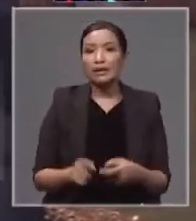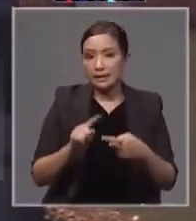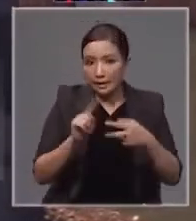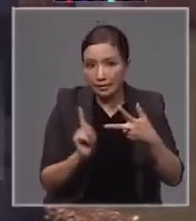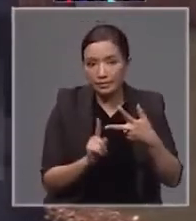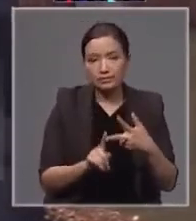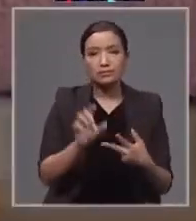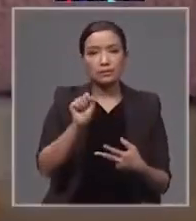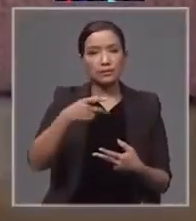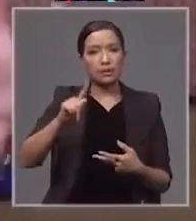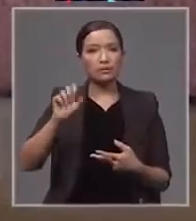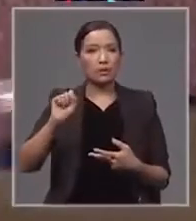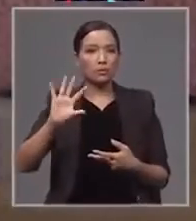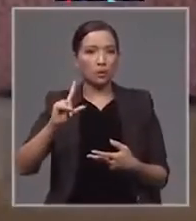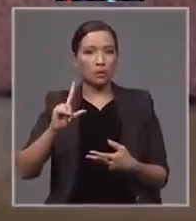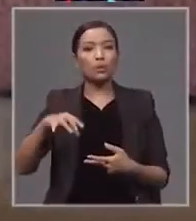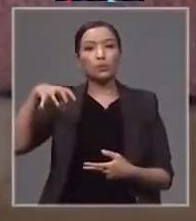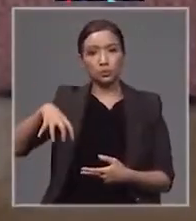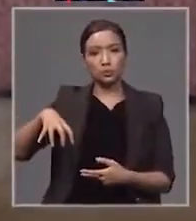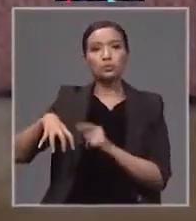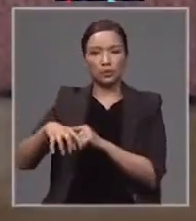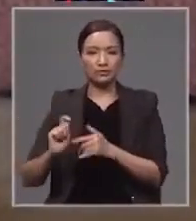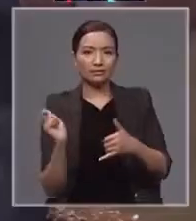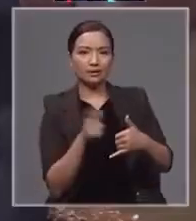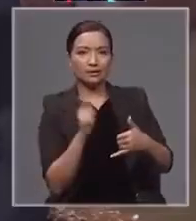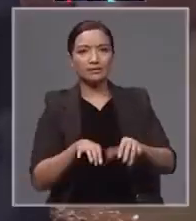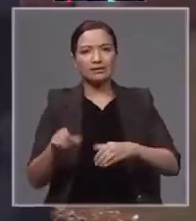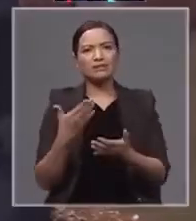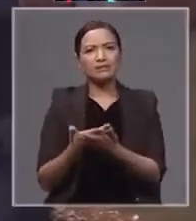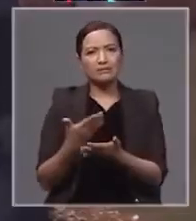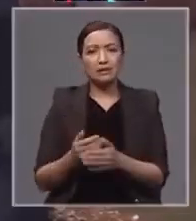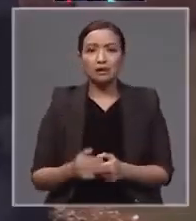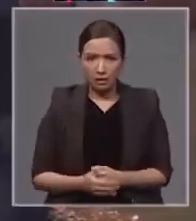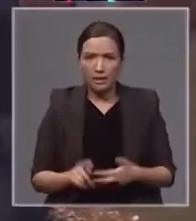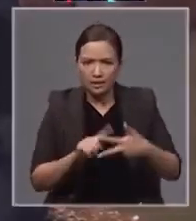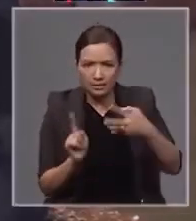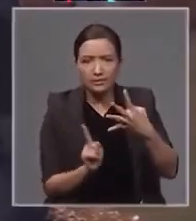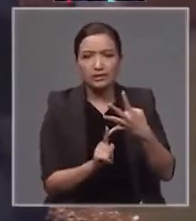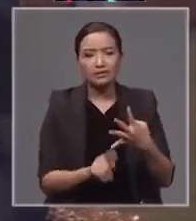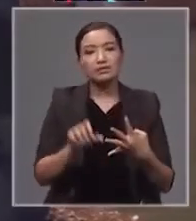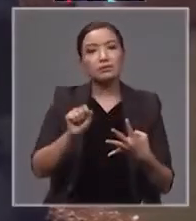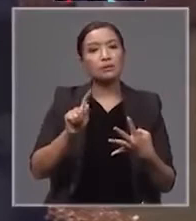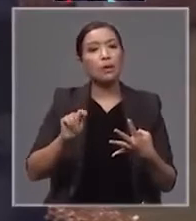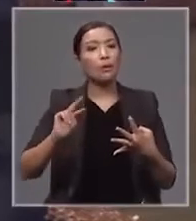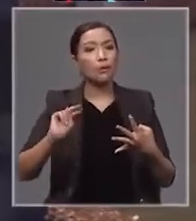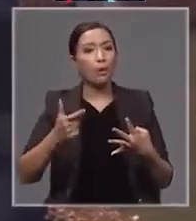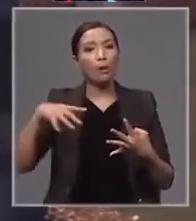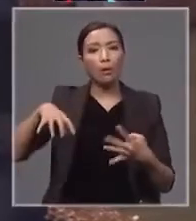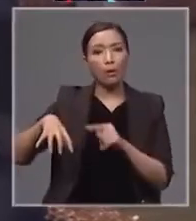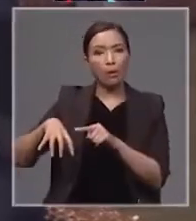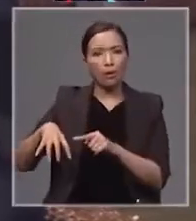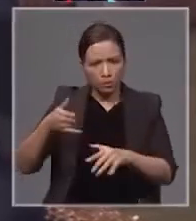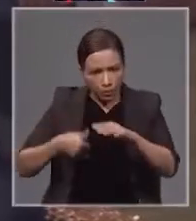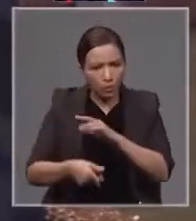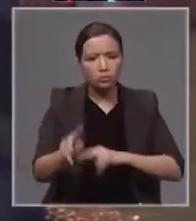นคนจ่ายเงิน บริหารเงิน เป็นบริหารเงินจัดการต่าง ๆ แล้วยังมีสตง.อีกล่ะสตง.เขาก็เป็นคนส่วนที่ต้องตรวจส